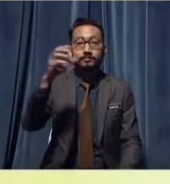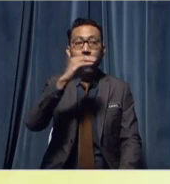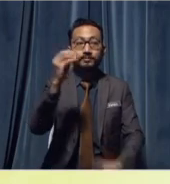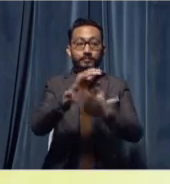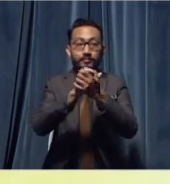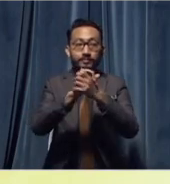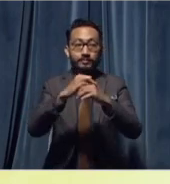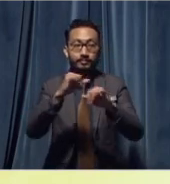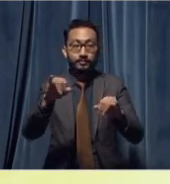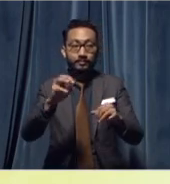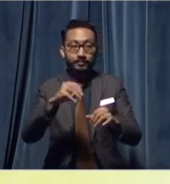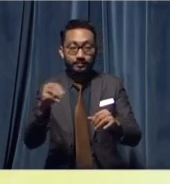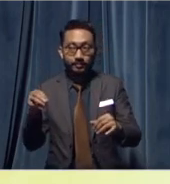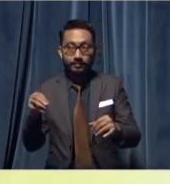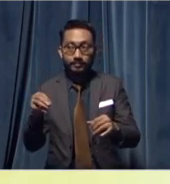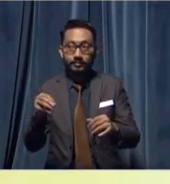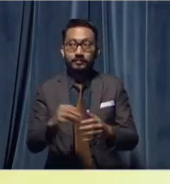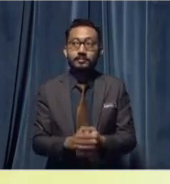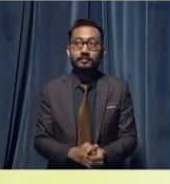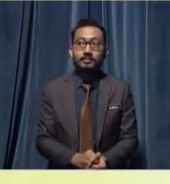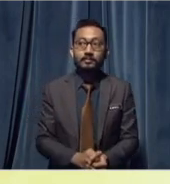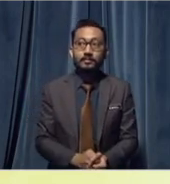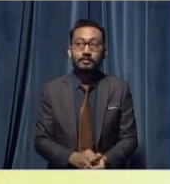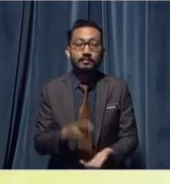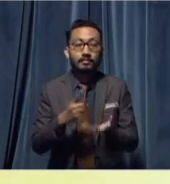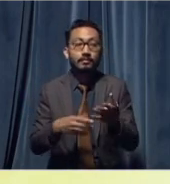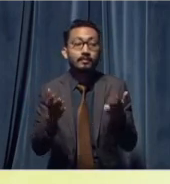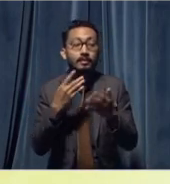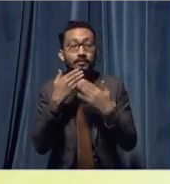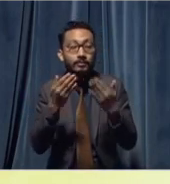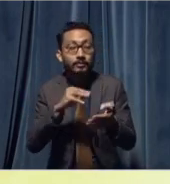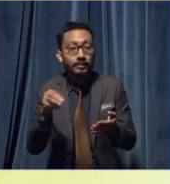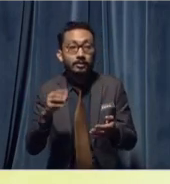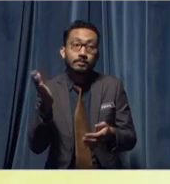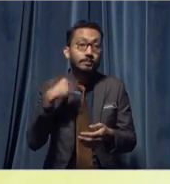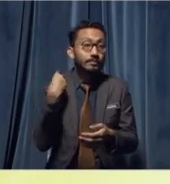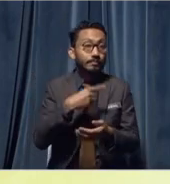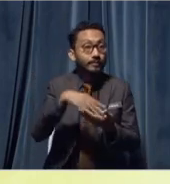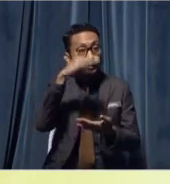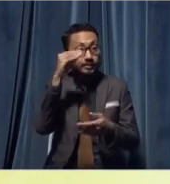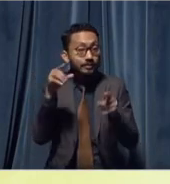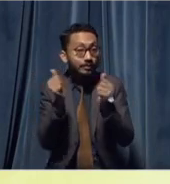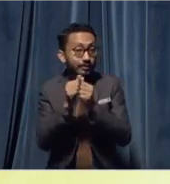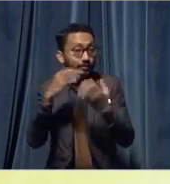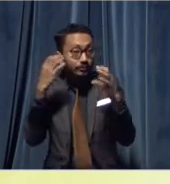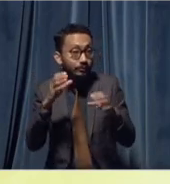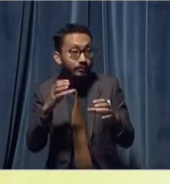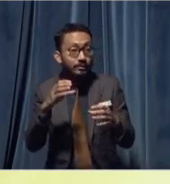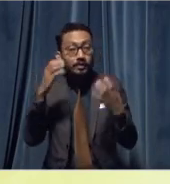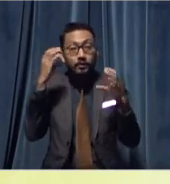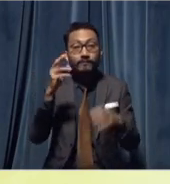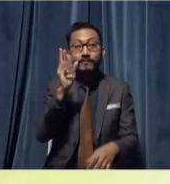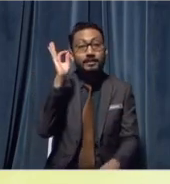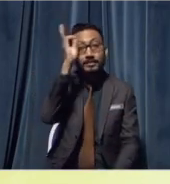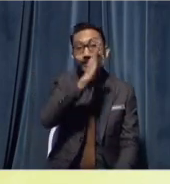Sejahtera semua. Apa khabar murid-murid hari ini? Jom belajar bersama cikgu. Saya Cikgu Nur Faiza